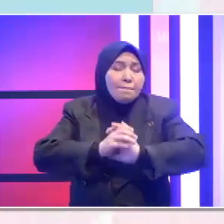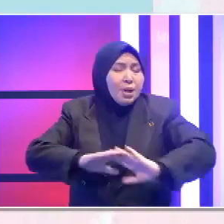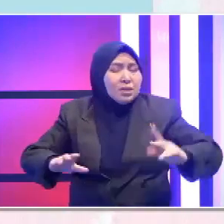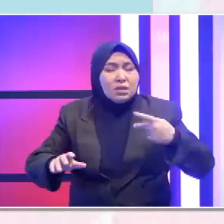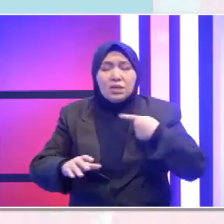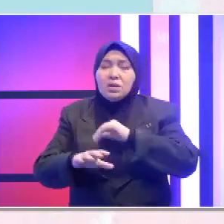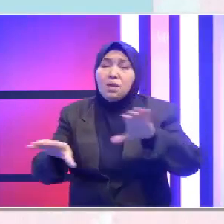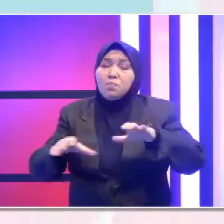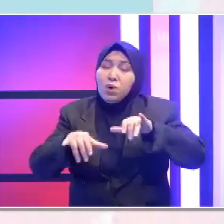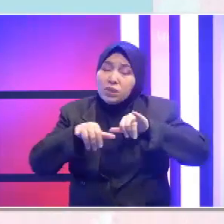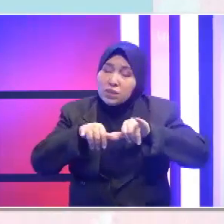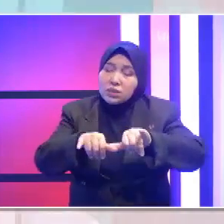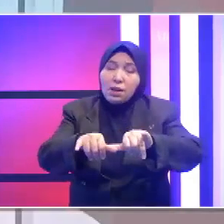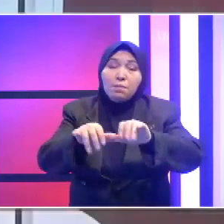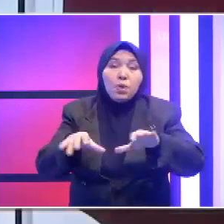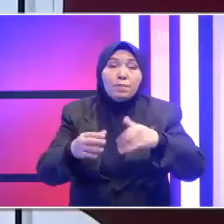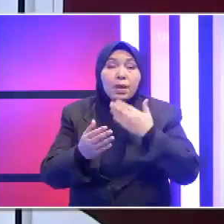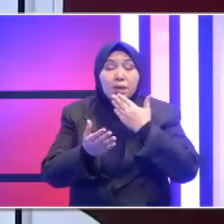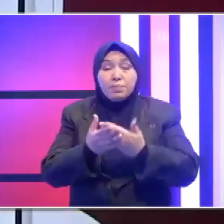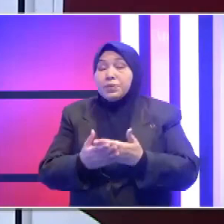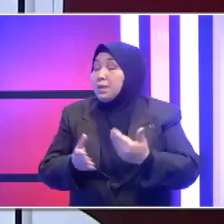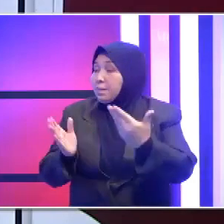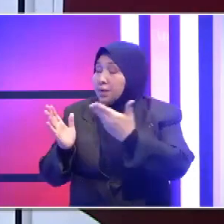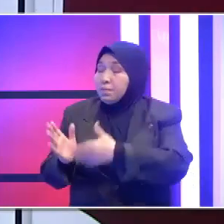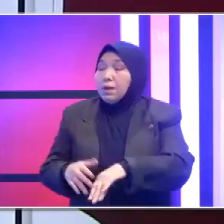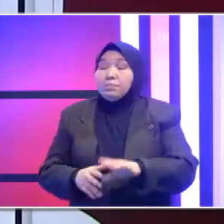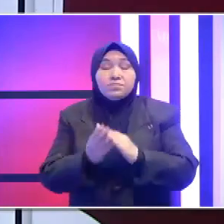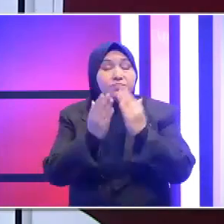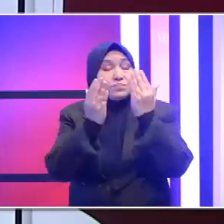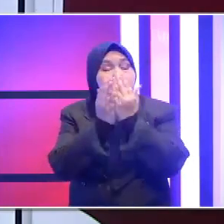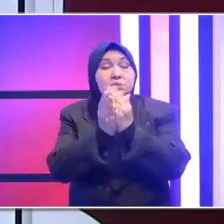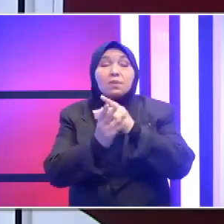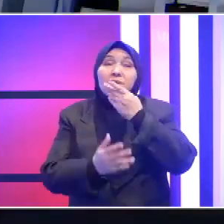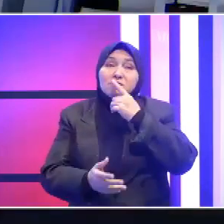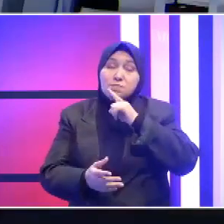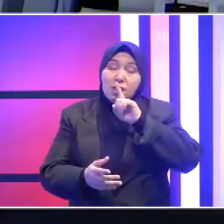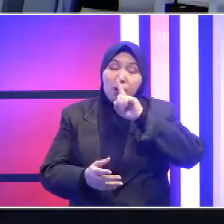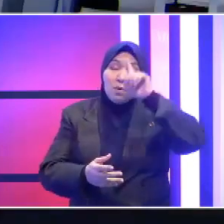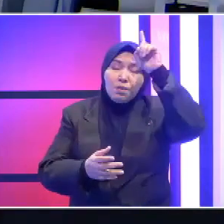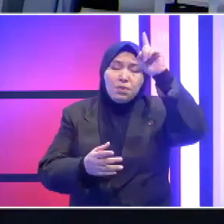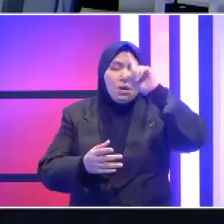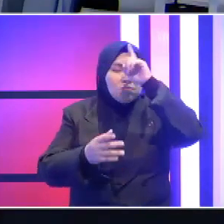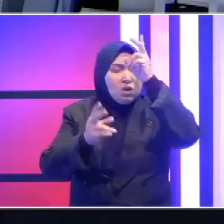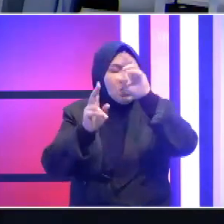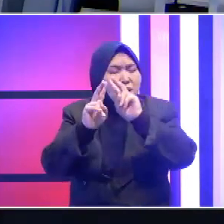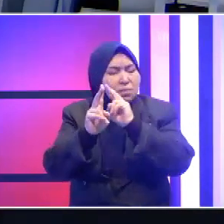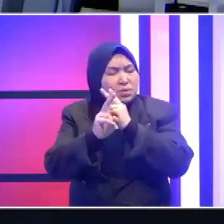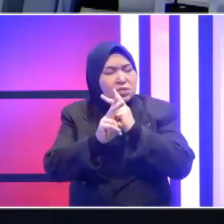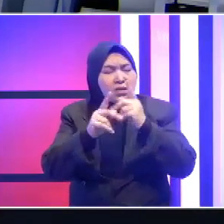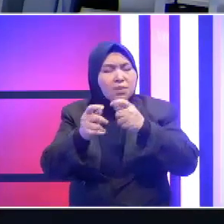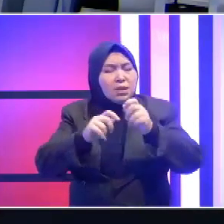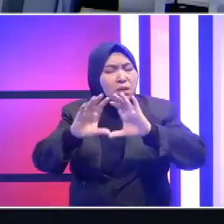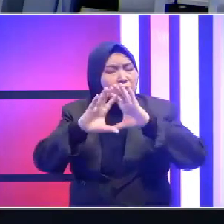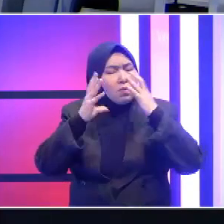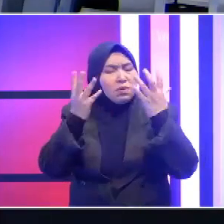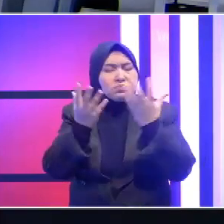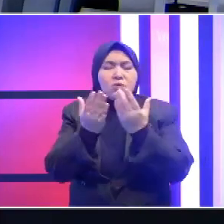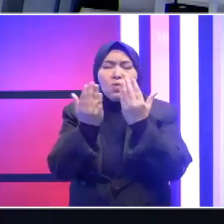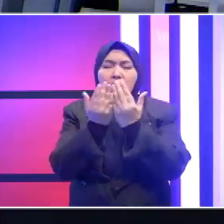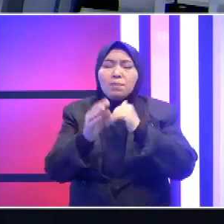kekal berbuat baik kita doa bersama sembilan rohmanir rohim Alhamdulillah wa shalaatu wa salaamu ala